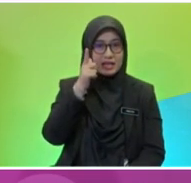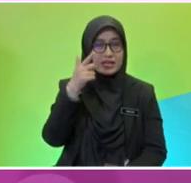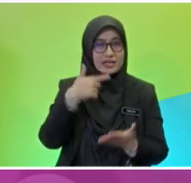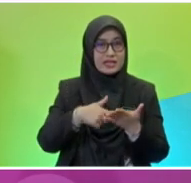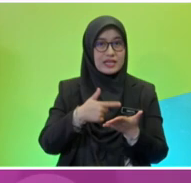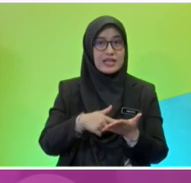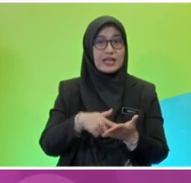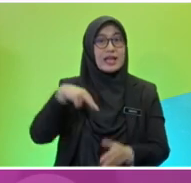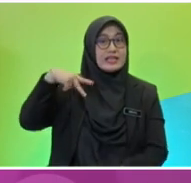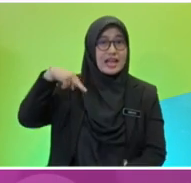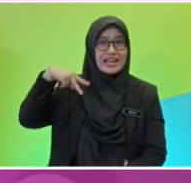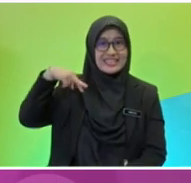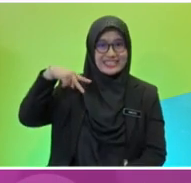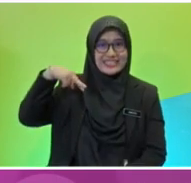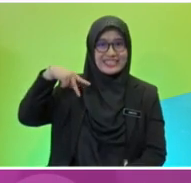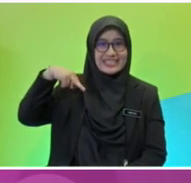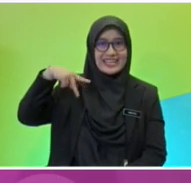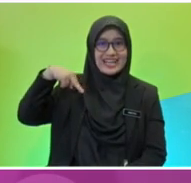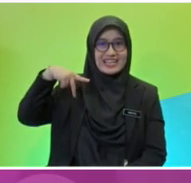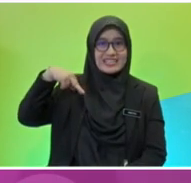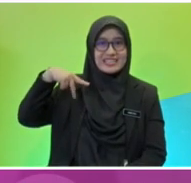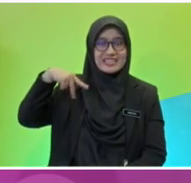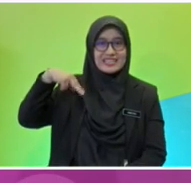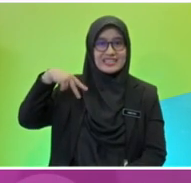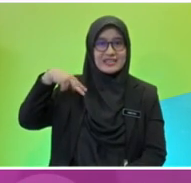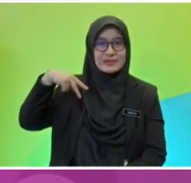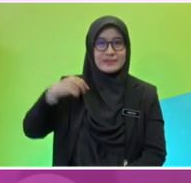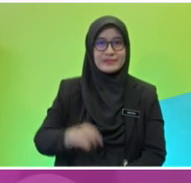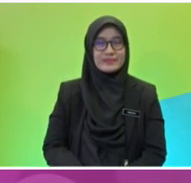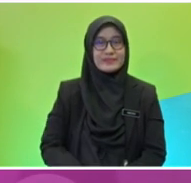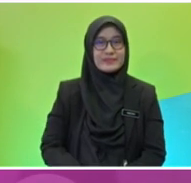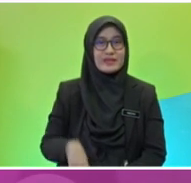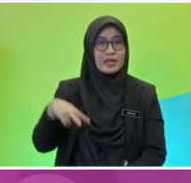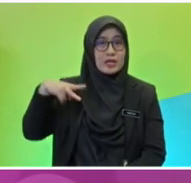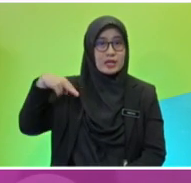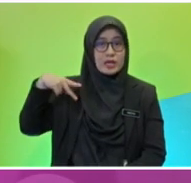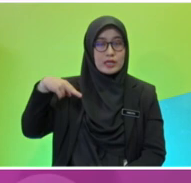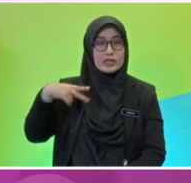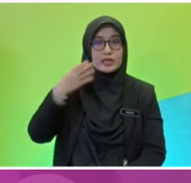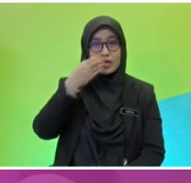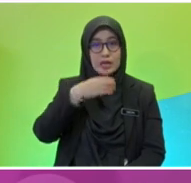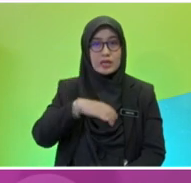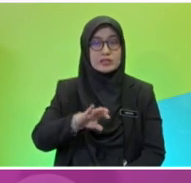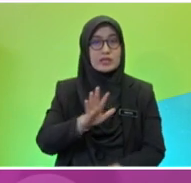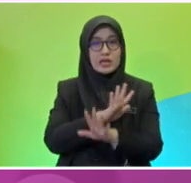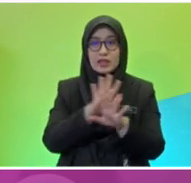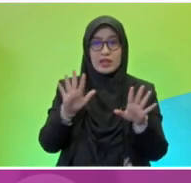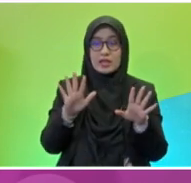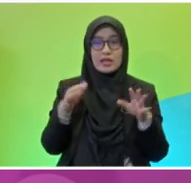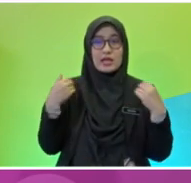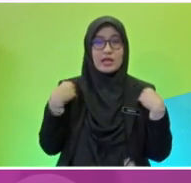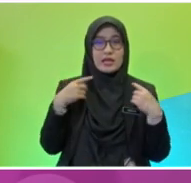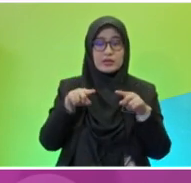Kaki. Kaki. Kaki gajah ni kan Akmal. Dia tak ada kuku, dia bertapak. Kita panggil tapak. Betul. Tapak kaki